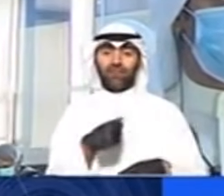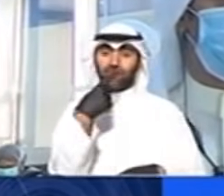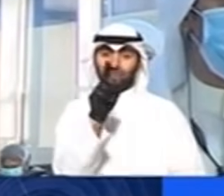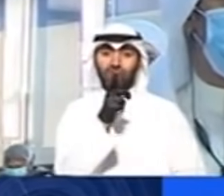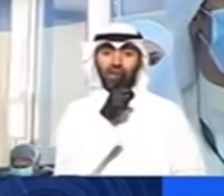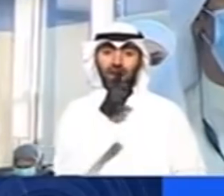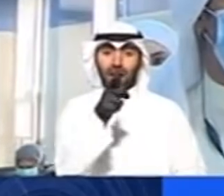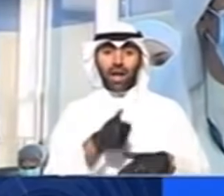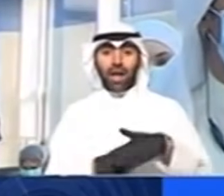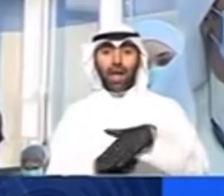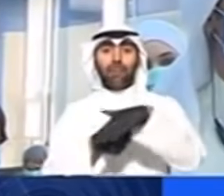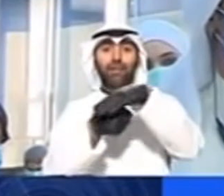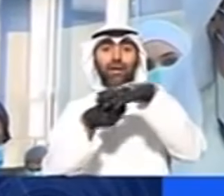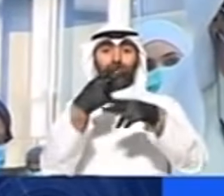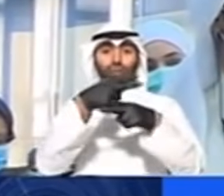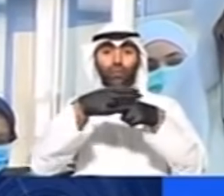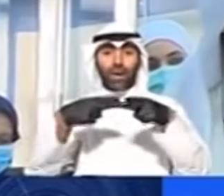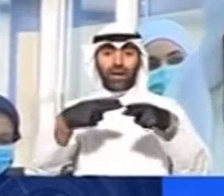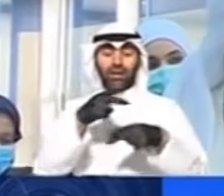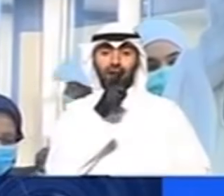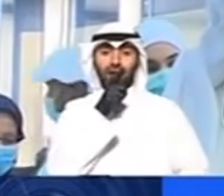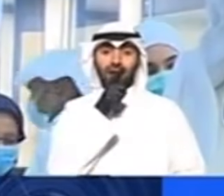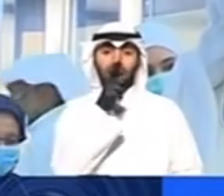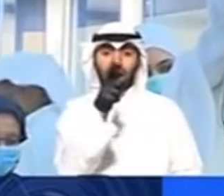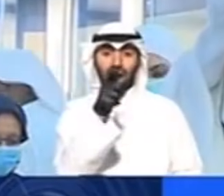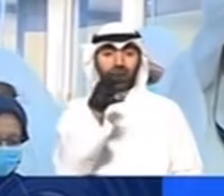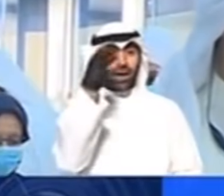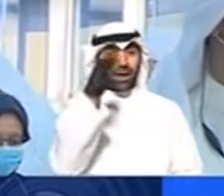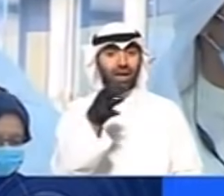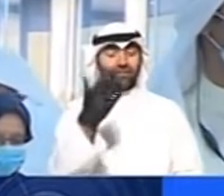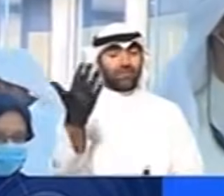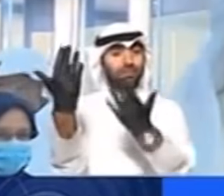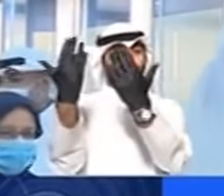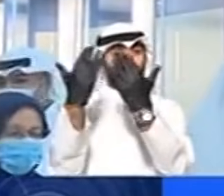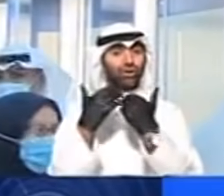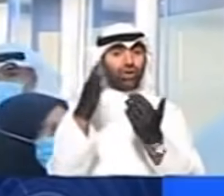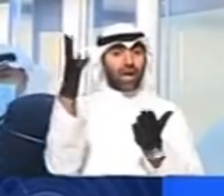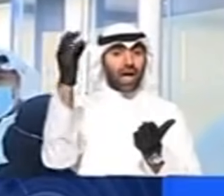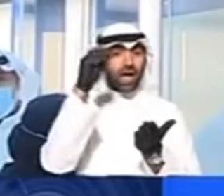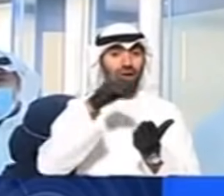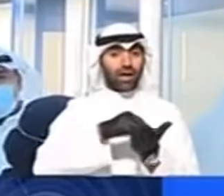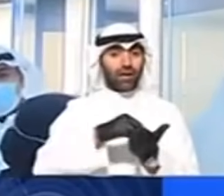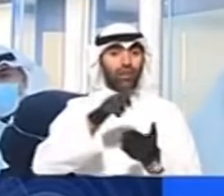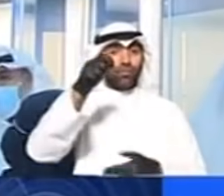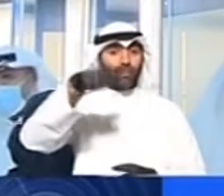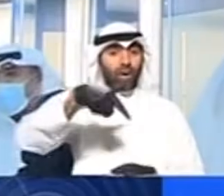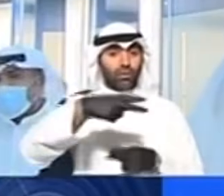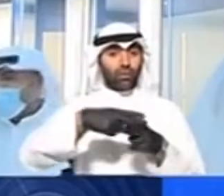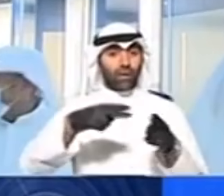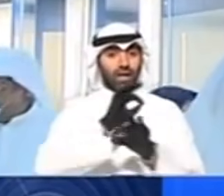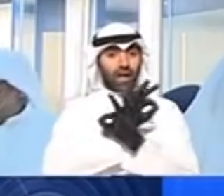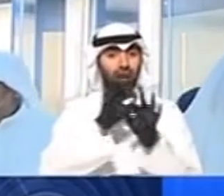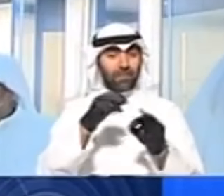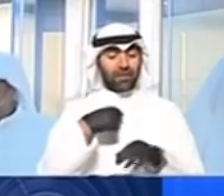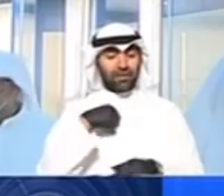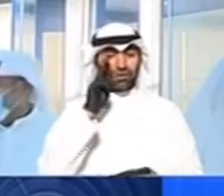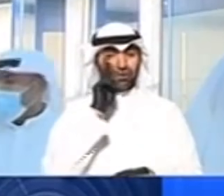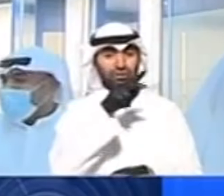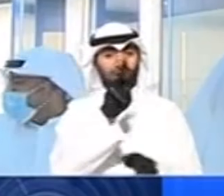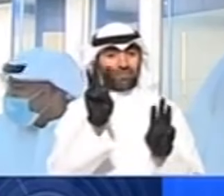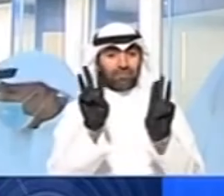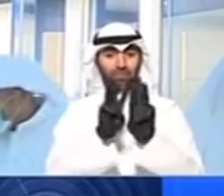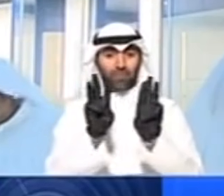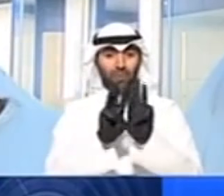بتنفيذ هذا التوجيه بأن نحقق أكبر قدر ممكن لحماية الصحة العامة.